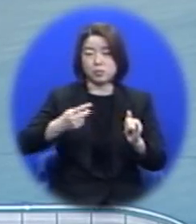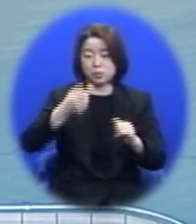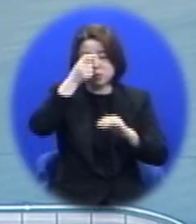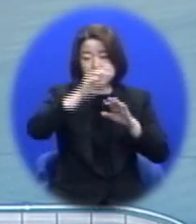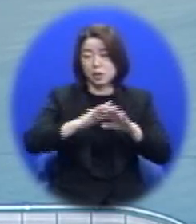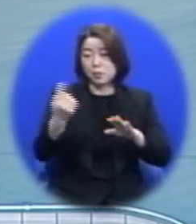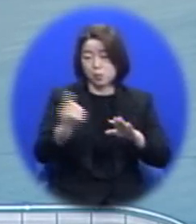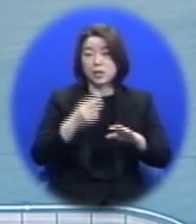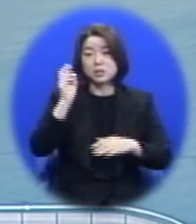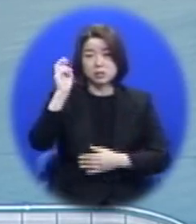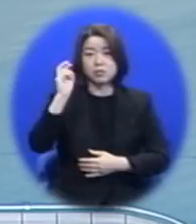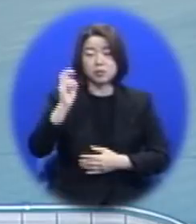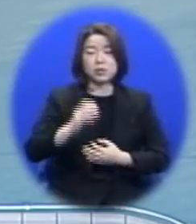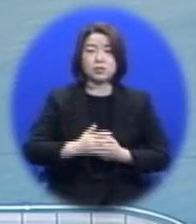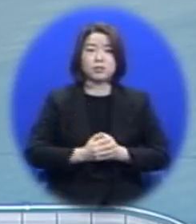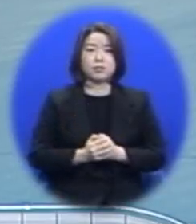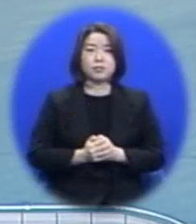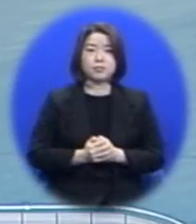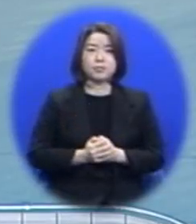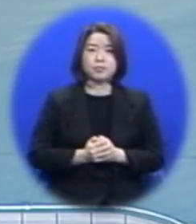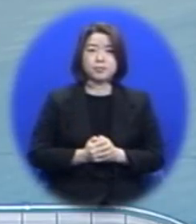있어요.